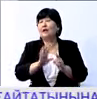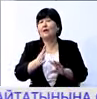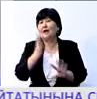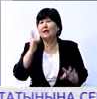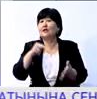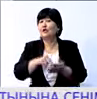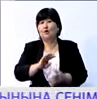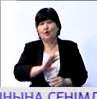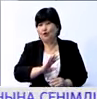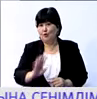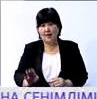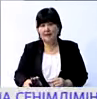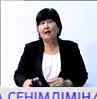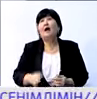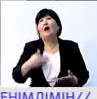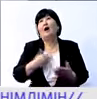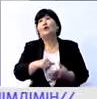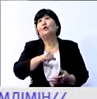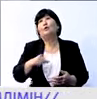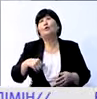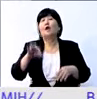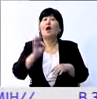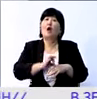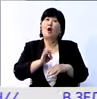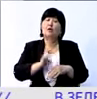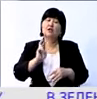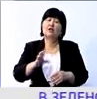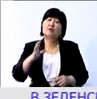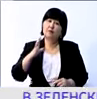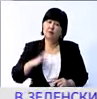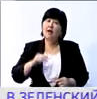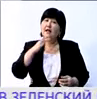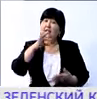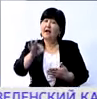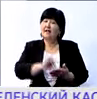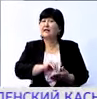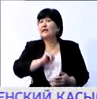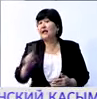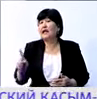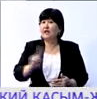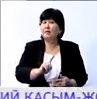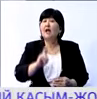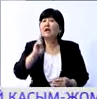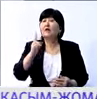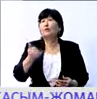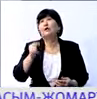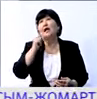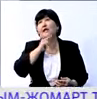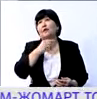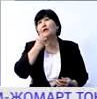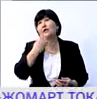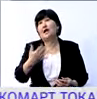кезекте тұрмайсыз. Әйтеуір өзіңіз ауырып сырқаттанып кеп тұрған кезде дер кезінде кіріп шығу кімге болса да тиімді ғой,